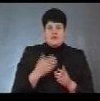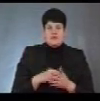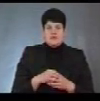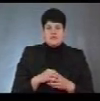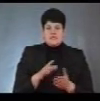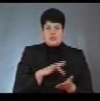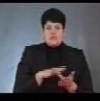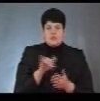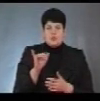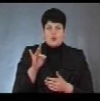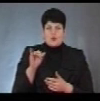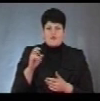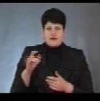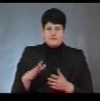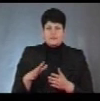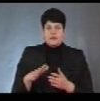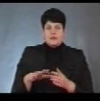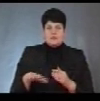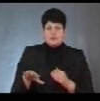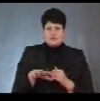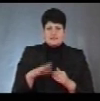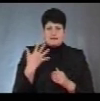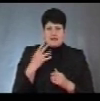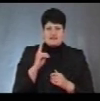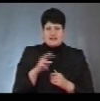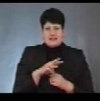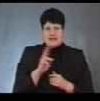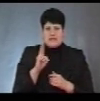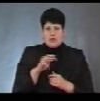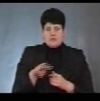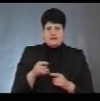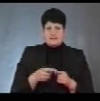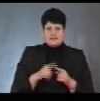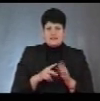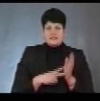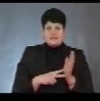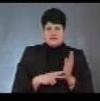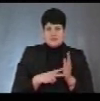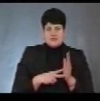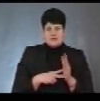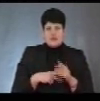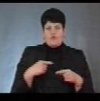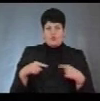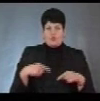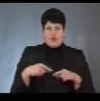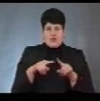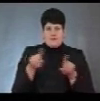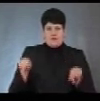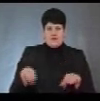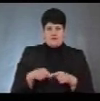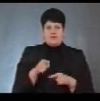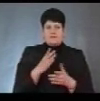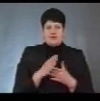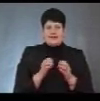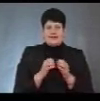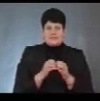Площина всіх замовлених бюлетенів складає майже 5 квадратних кілометрів. Це 70 футбольних полів. Бюлетені мають 10 ступенів